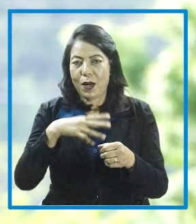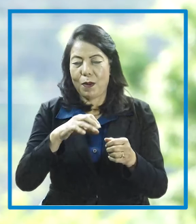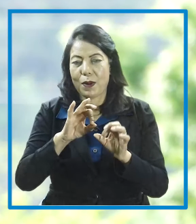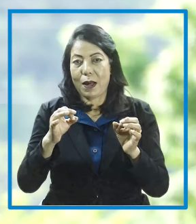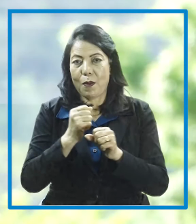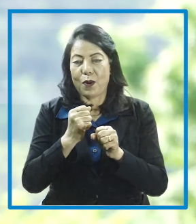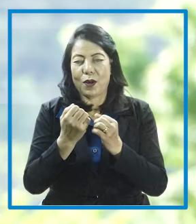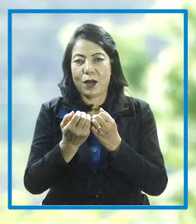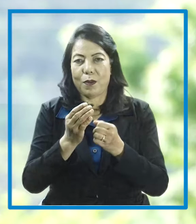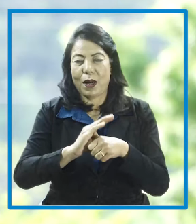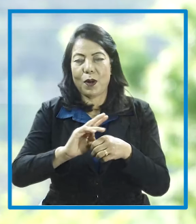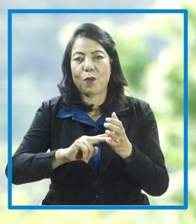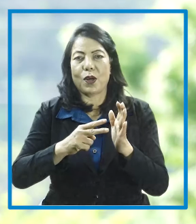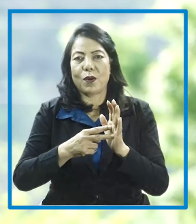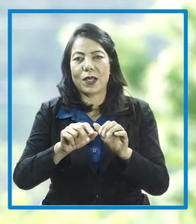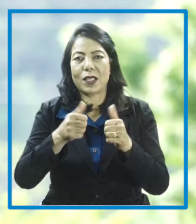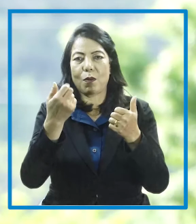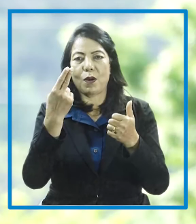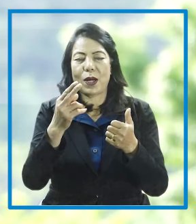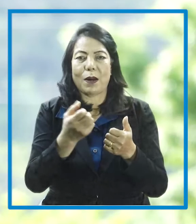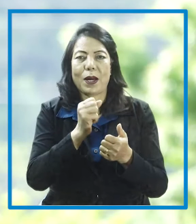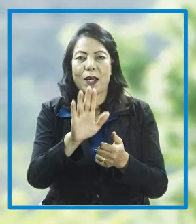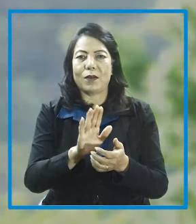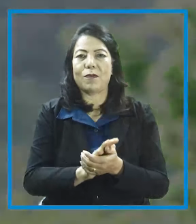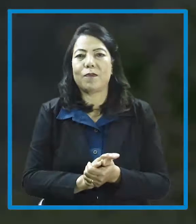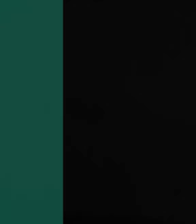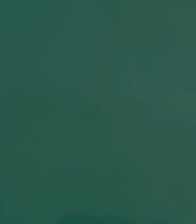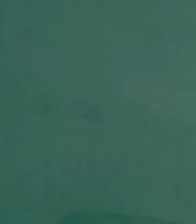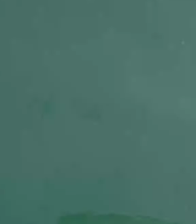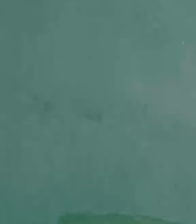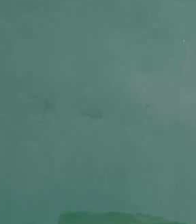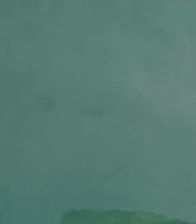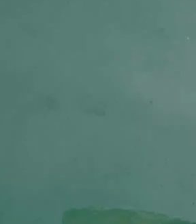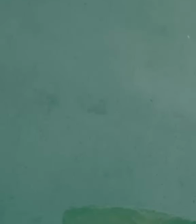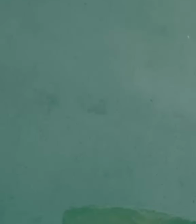गर्दै गर्दाखेरि हामीले यो परियोजना चाहिँ सफल भएको पनि पाएका छौँ।